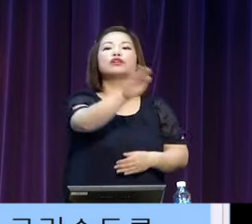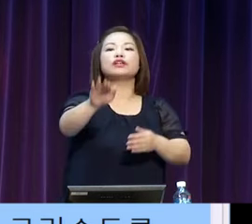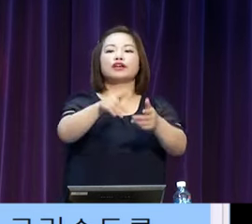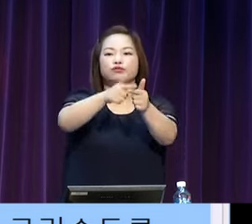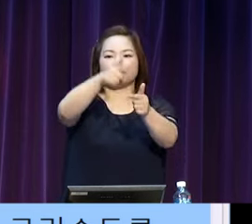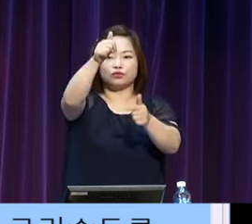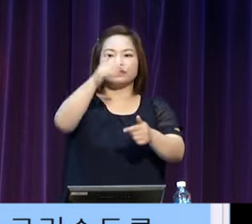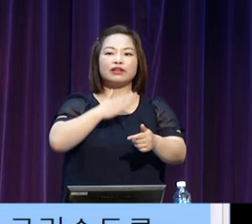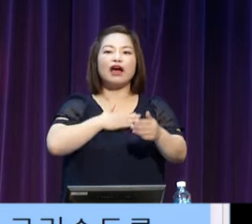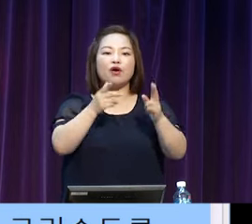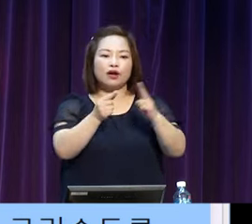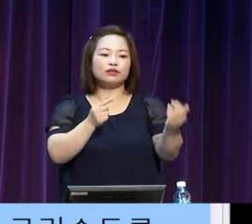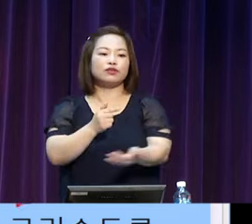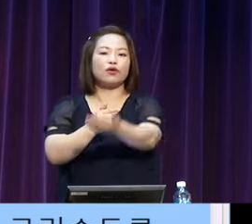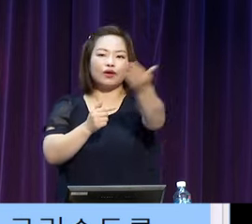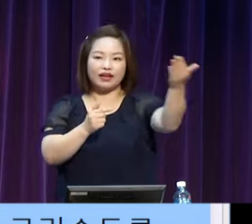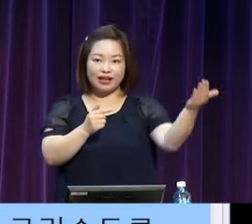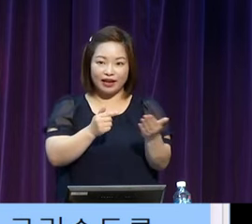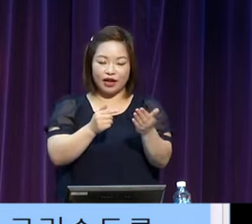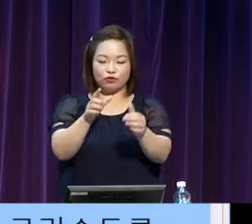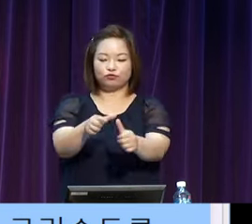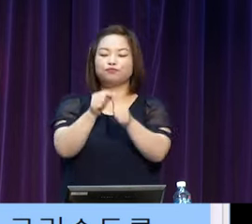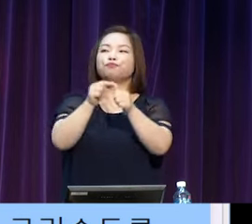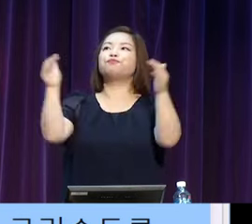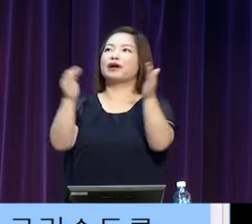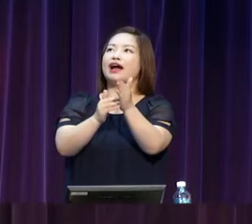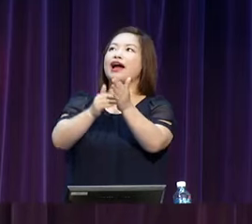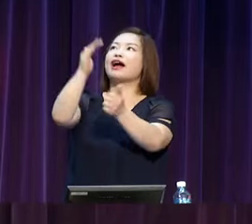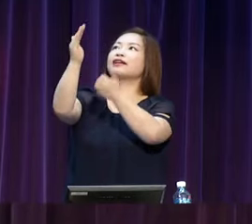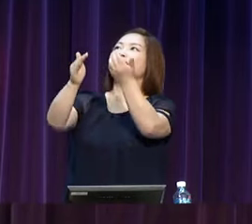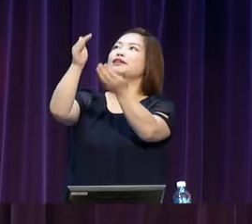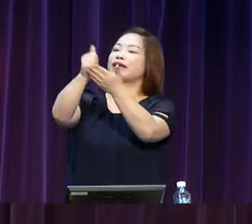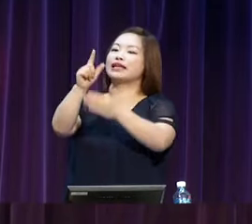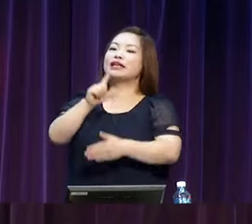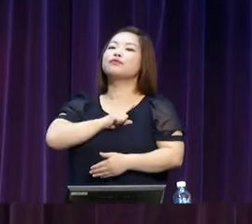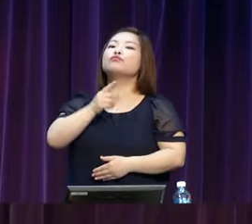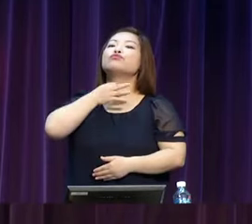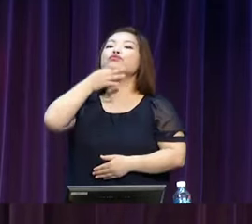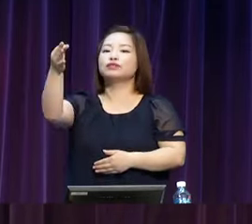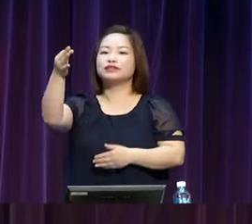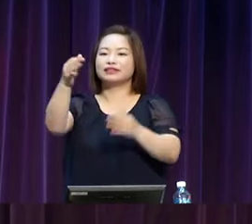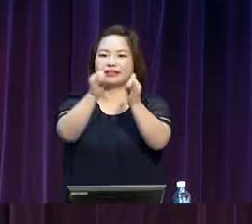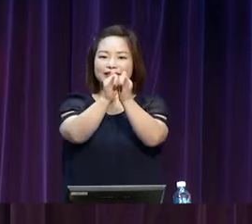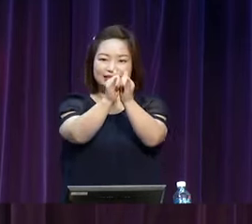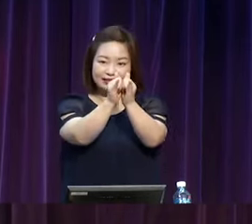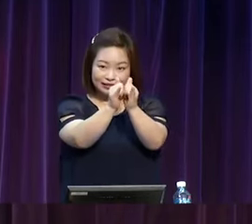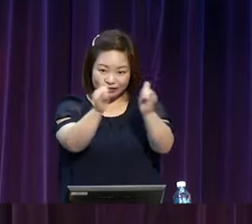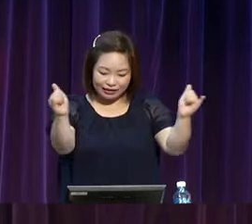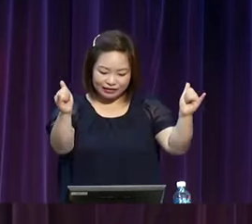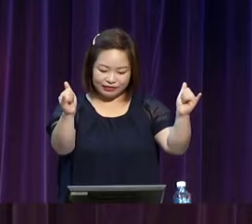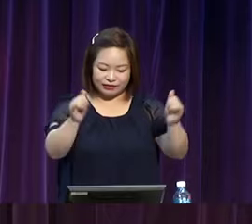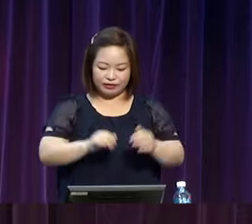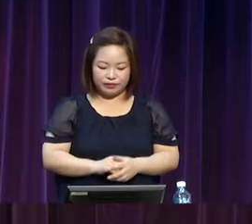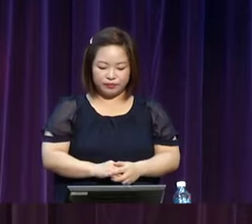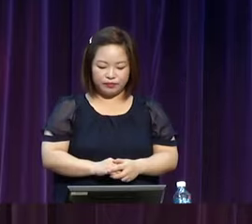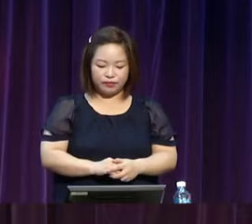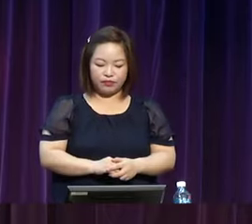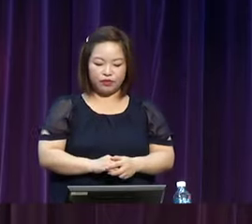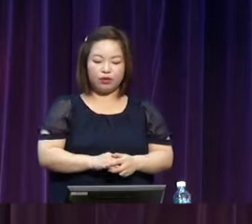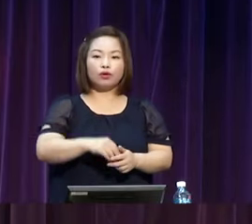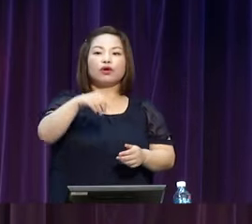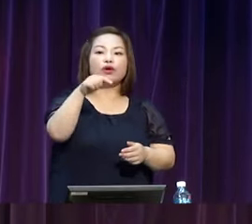저희와 우리의 주 대신 예수 그리스도의 이름을 부르는 모든 자들에게. 자, 이